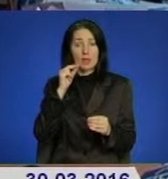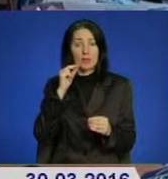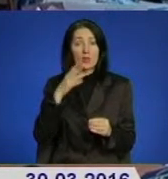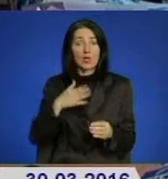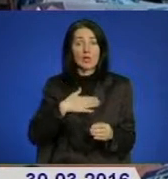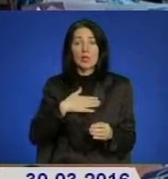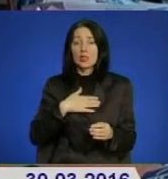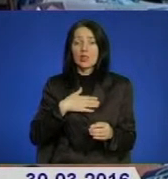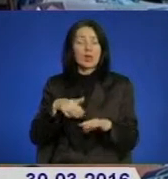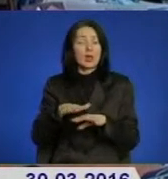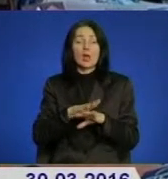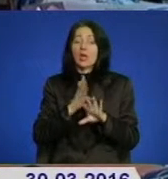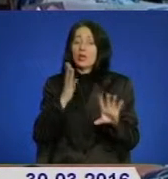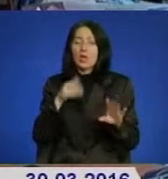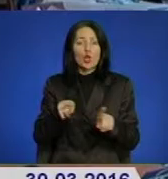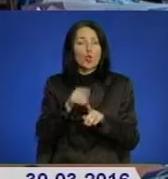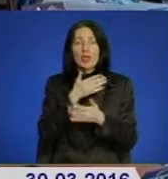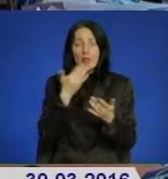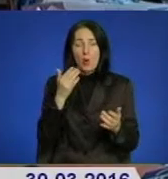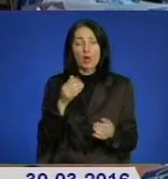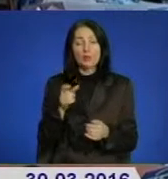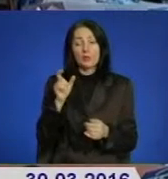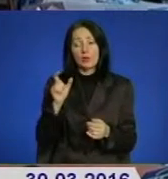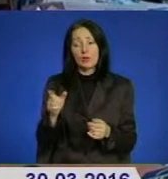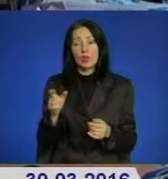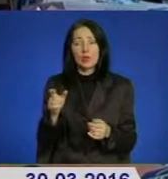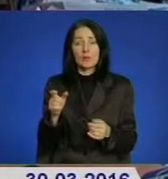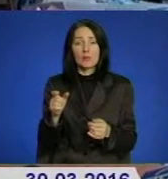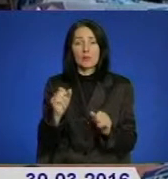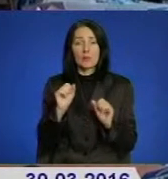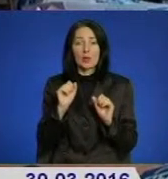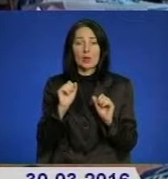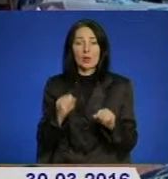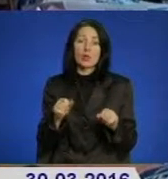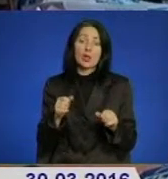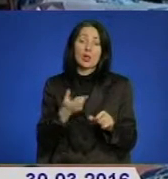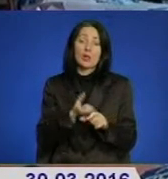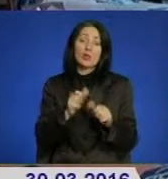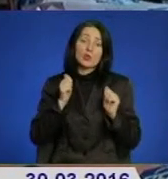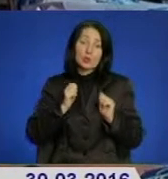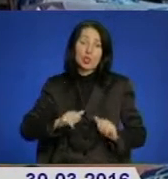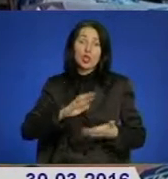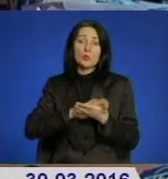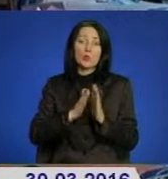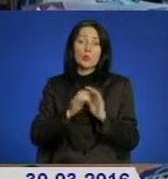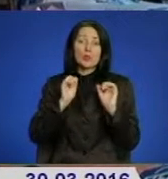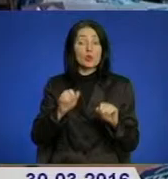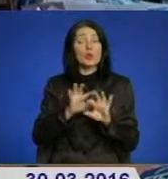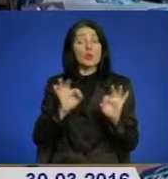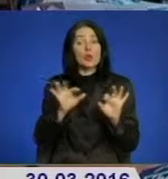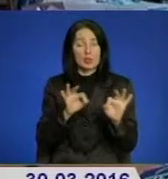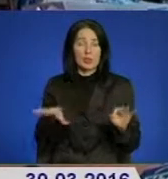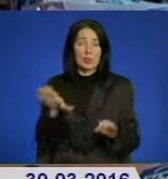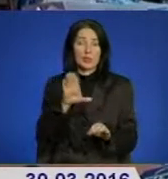нас напливу такого людей нема, і людина їм більш спокійнішій обстановці зможе все пояснити.